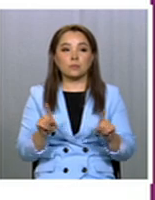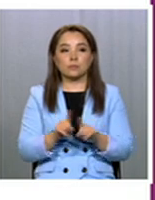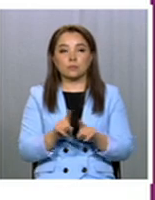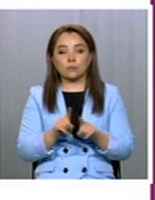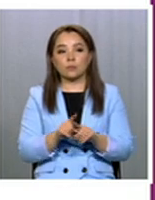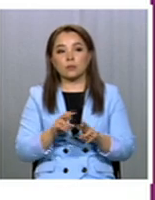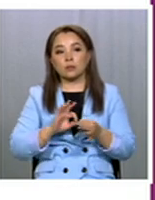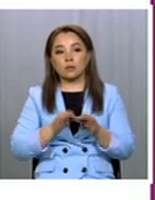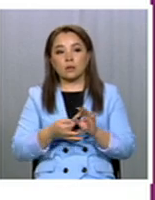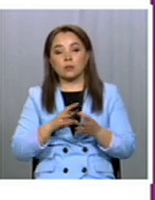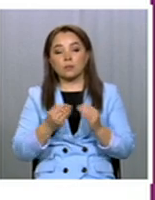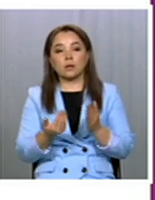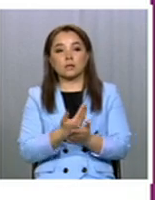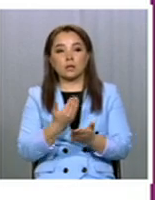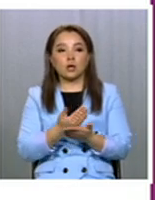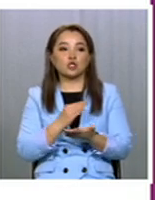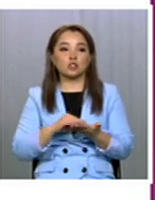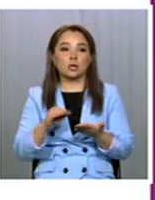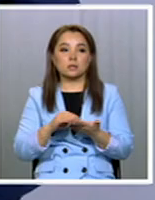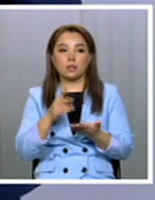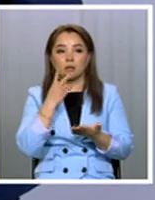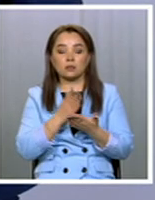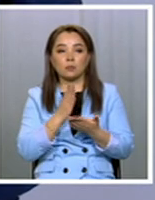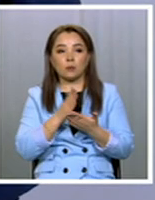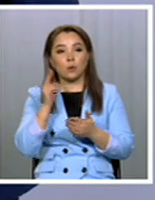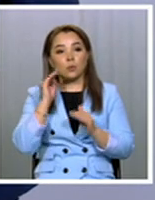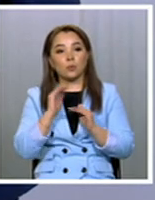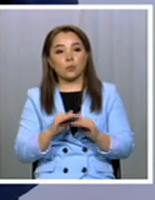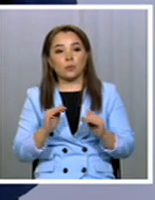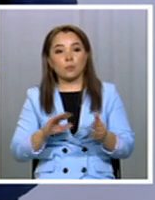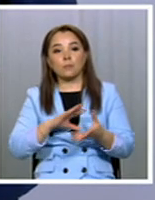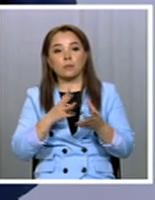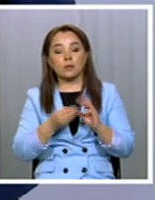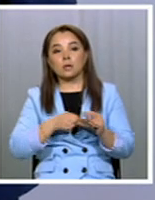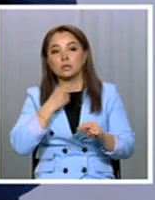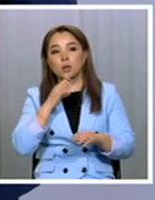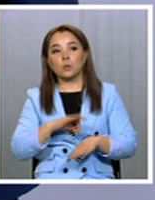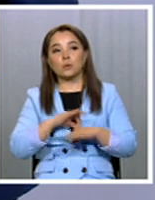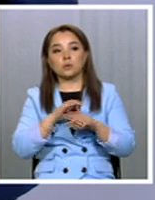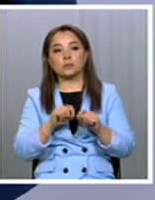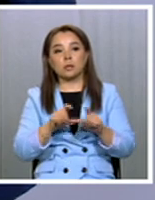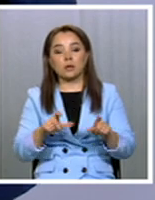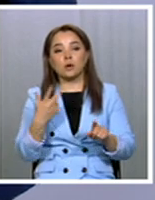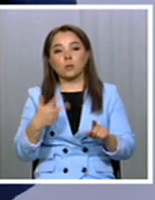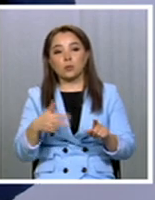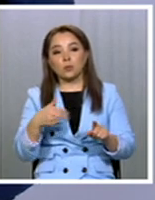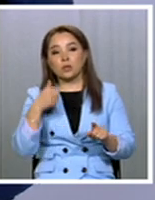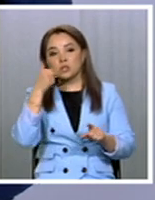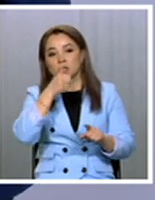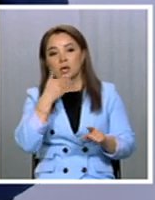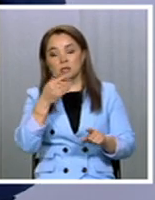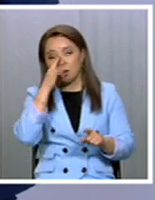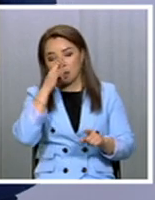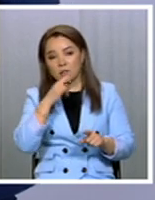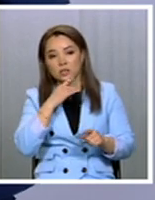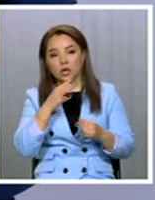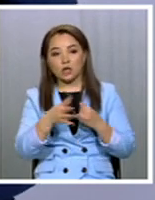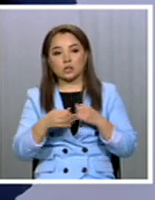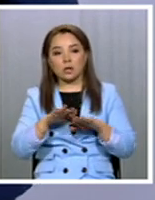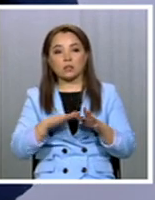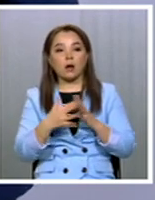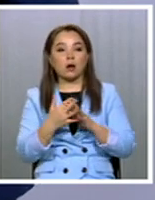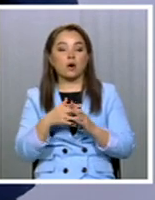туралы мәліметтер жазылған болатын. Оқушылар, барлығымыз өткен сабақтарымызда 30-шы жылдардағы Қазақстан жеріндегі ауыл